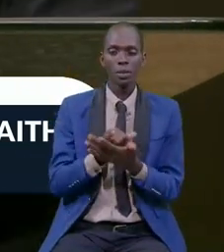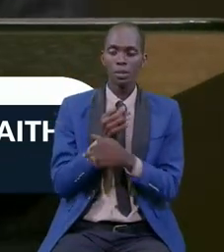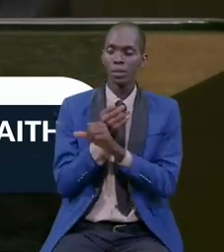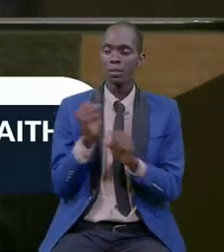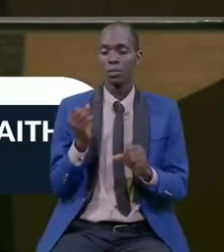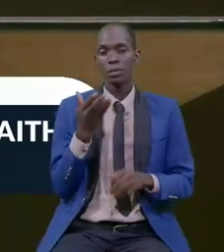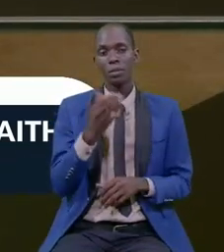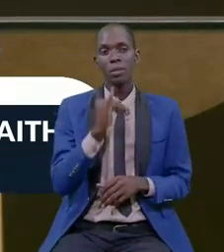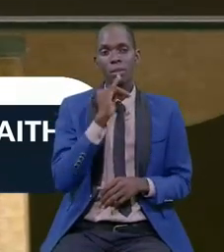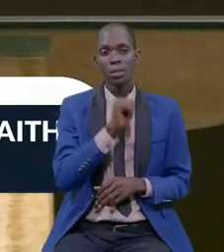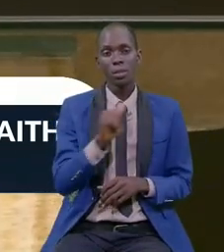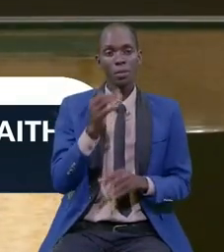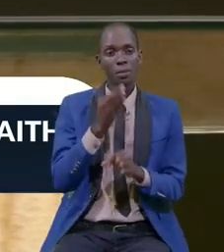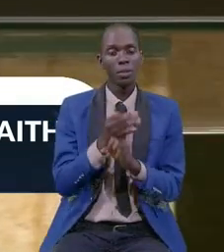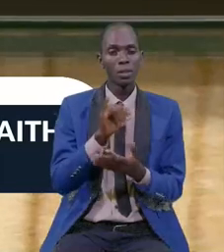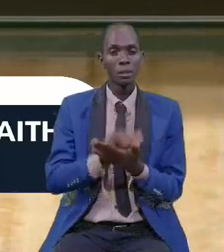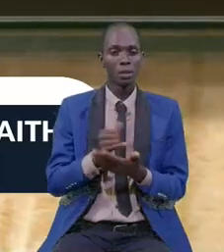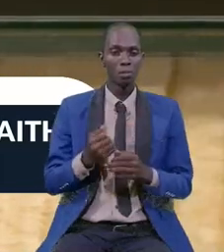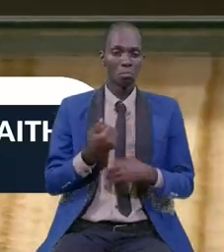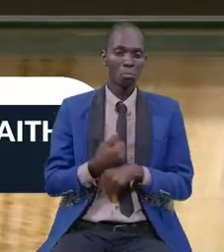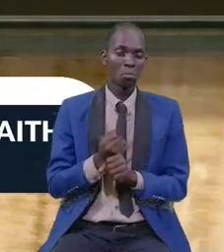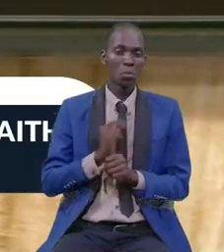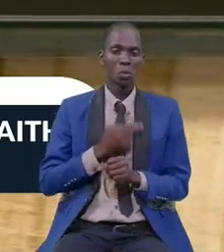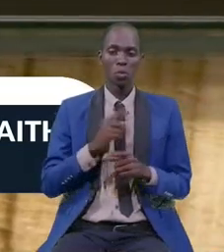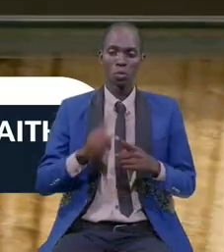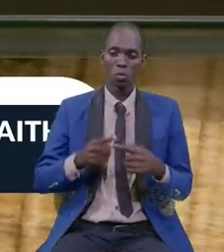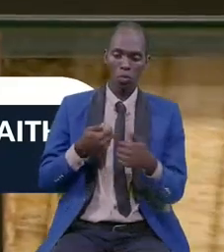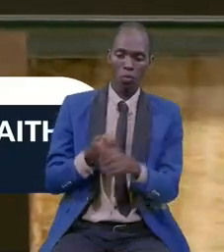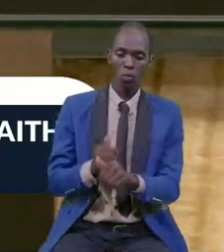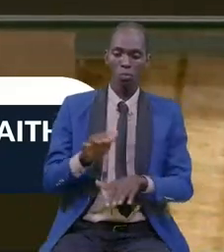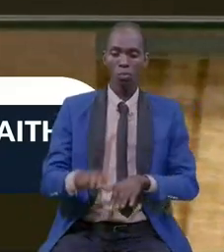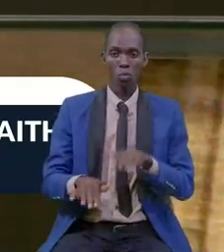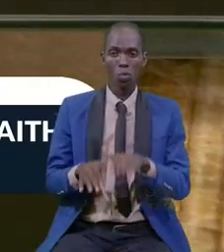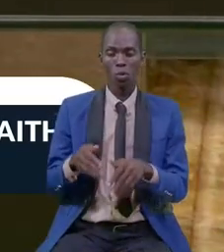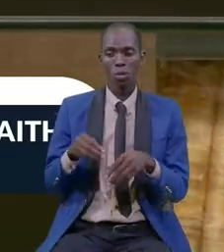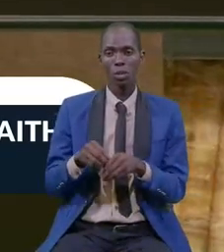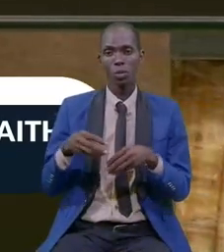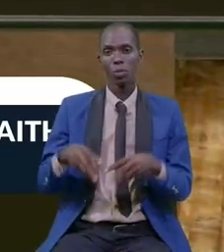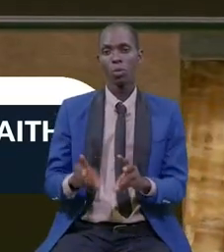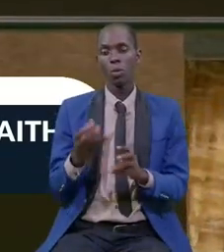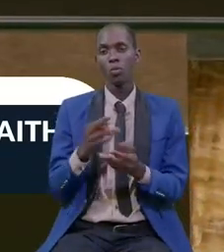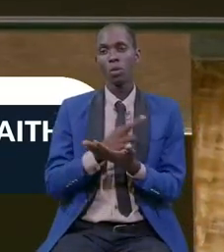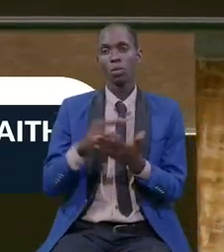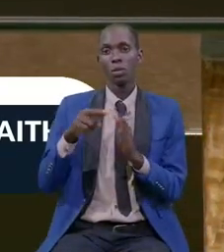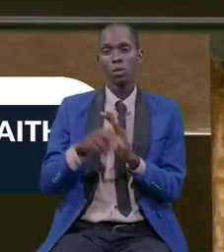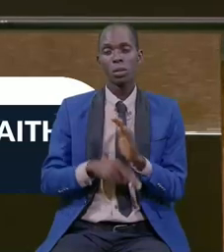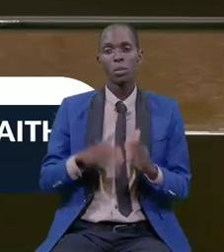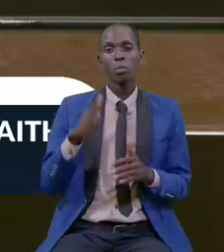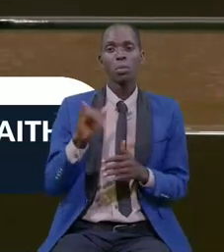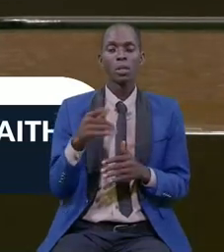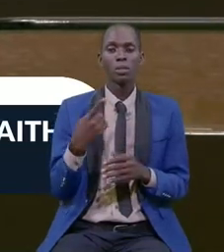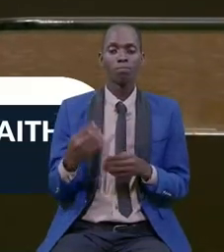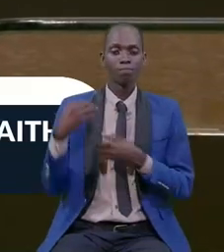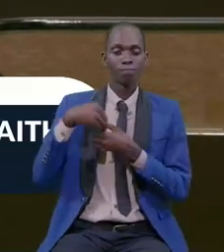y a une foi qui nous donne de marcher sur le chemin de la justice par l'imputation de la justice de